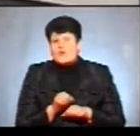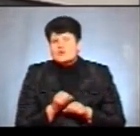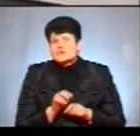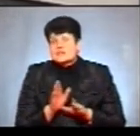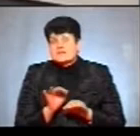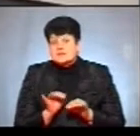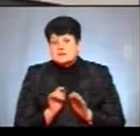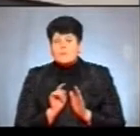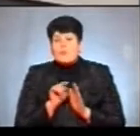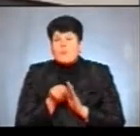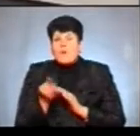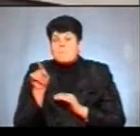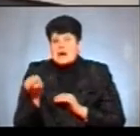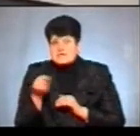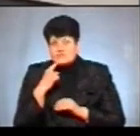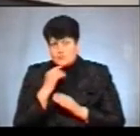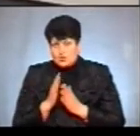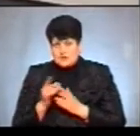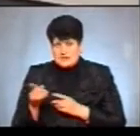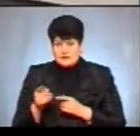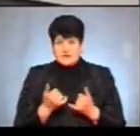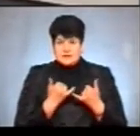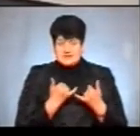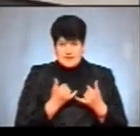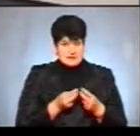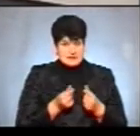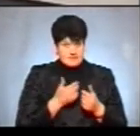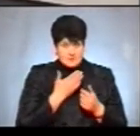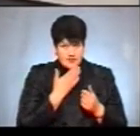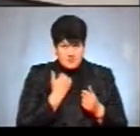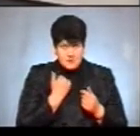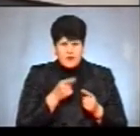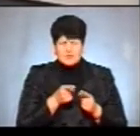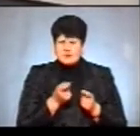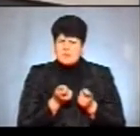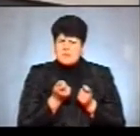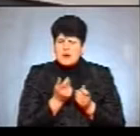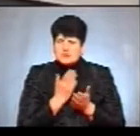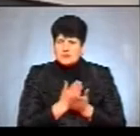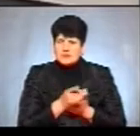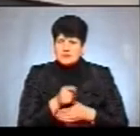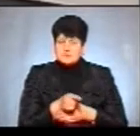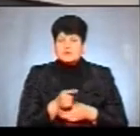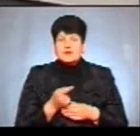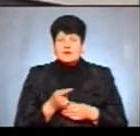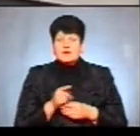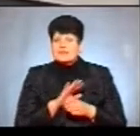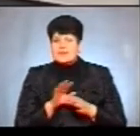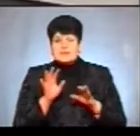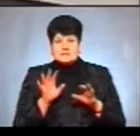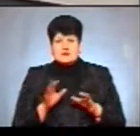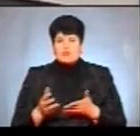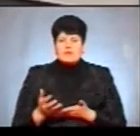потенціал попасти в ту Червону книгу. Тобто вони на даний момент не є зникаючі, але їх дуже мало є. І безумовно, незаконний